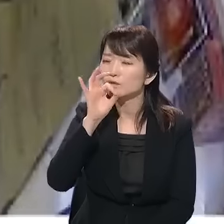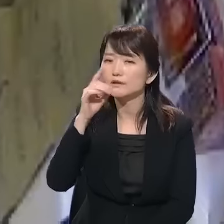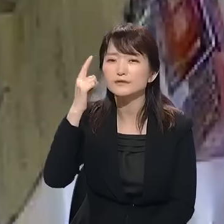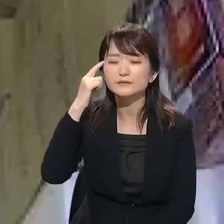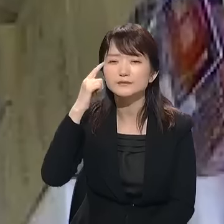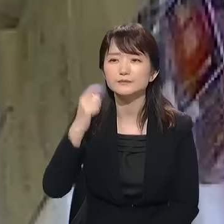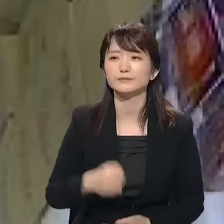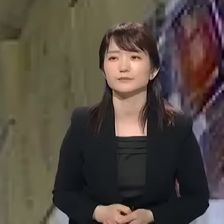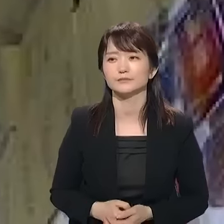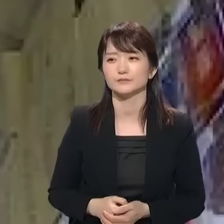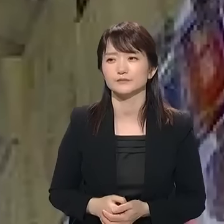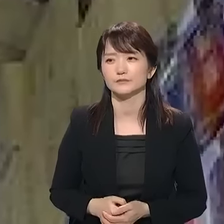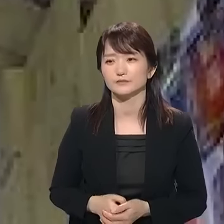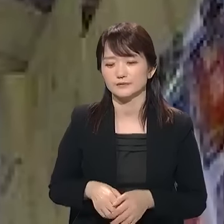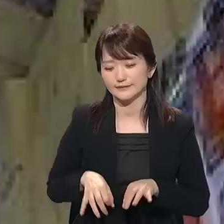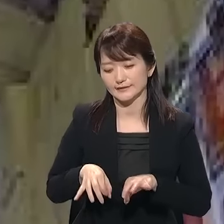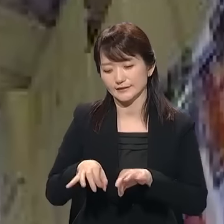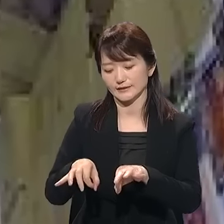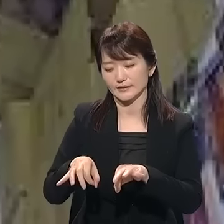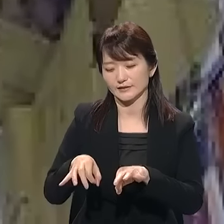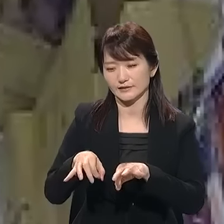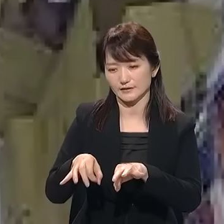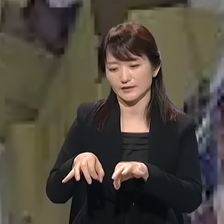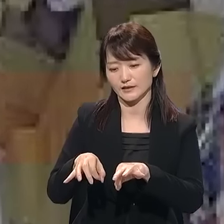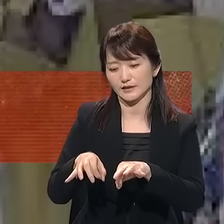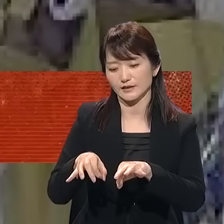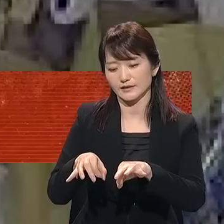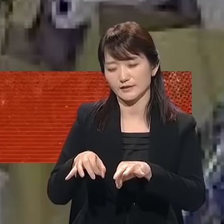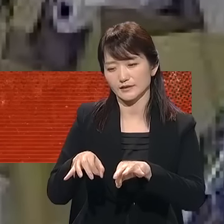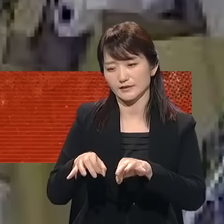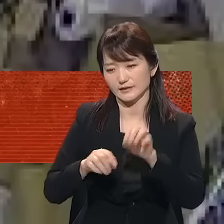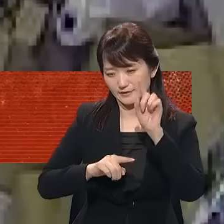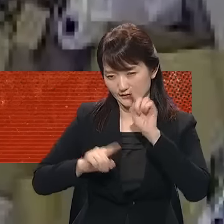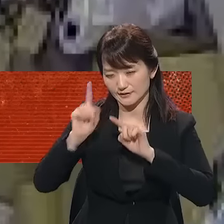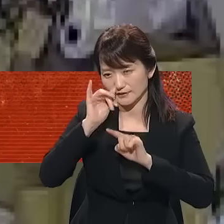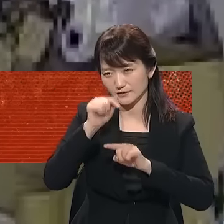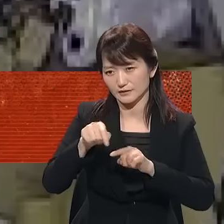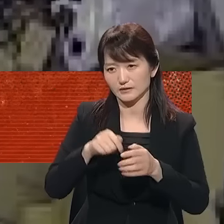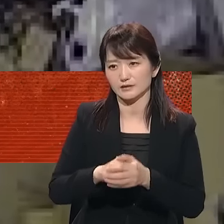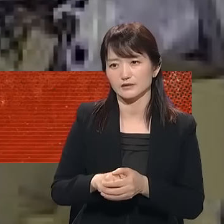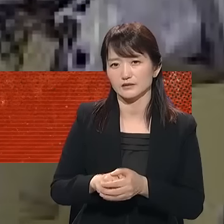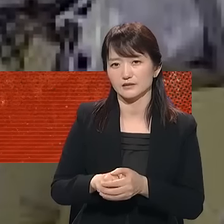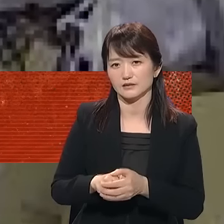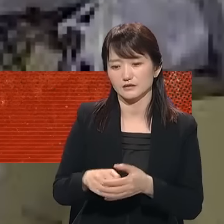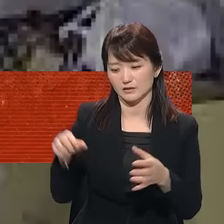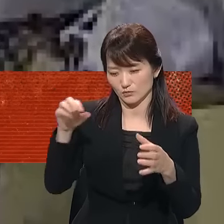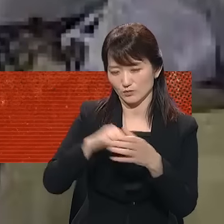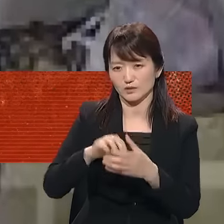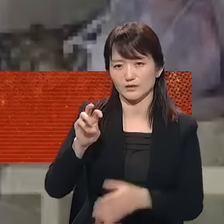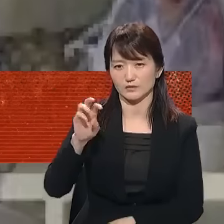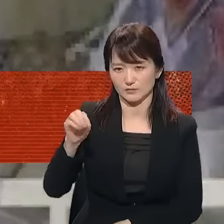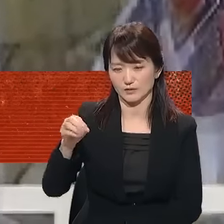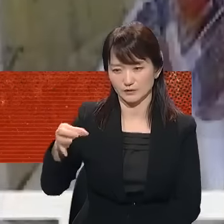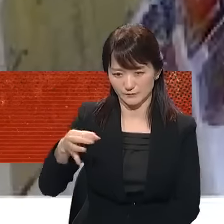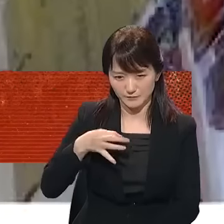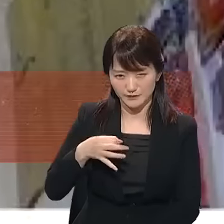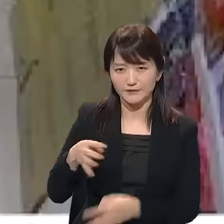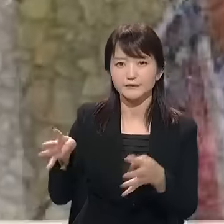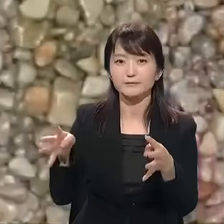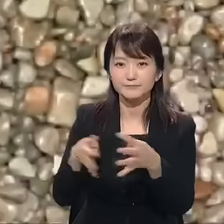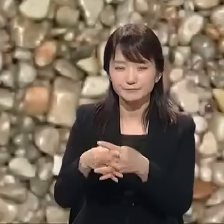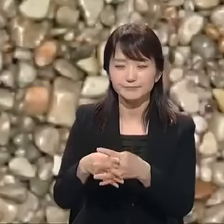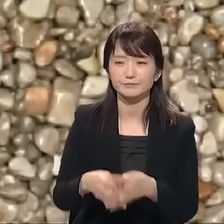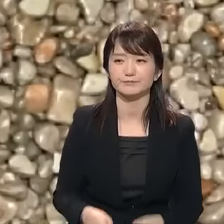뭐냐면 캐리어를 줬는데 캐리어 자체가 손상을 좀 입었기 때문에 요거 30만 원 정도 하자고 합의를 했다고 합니다.